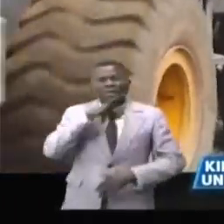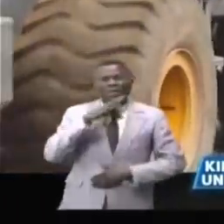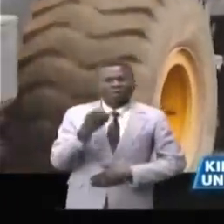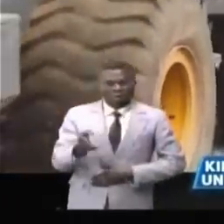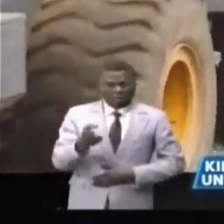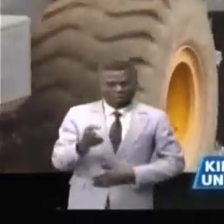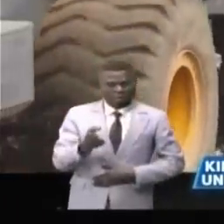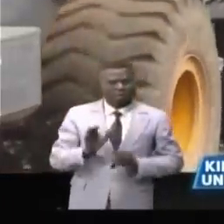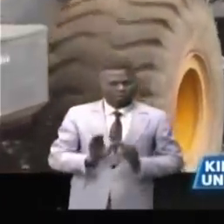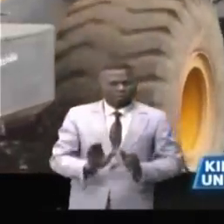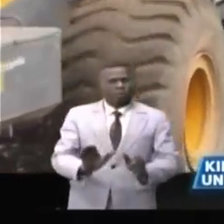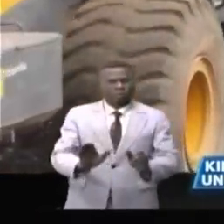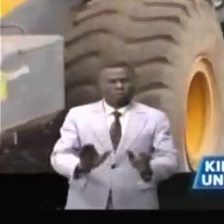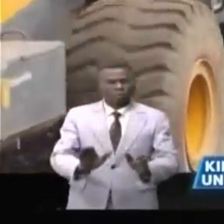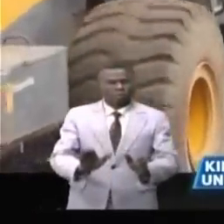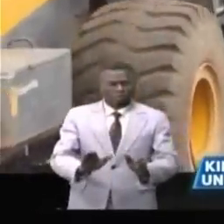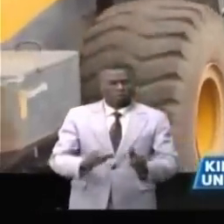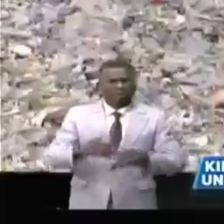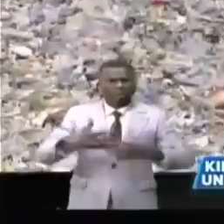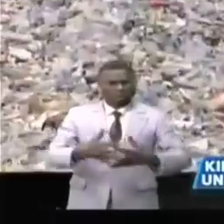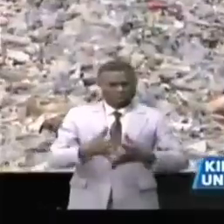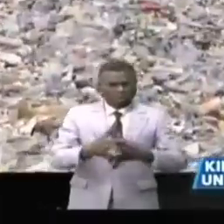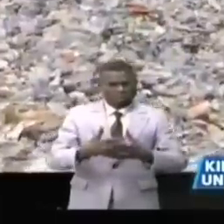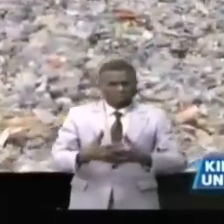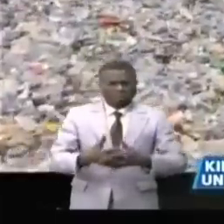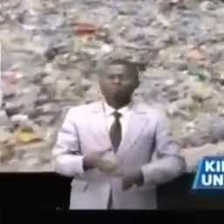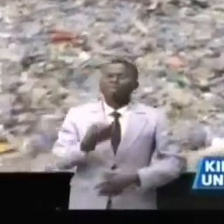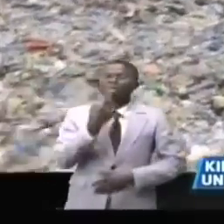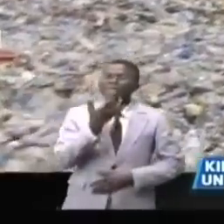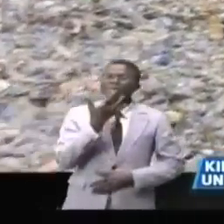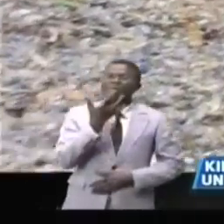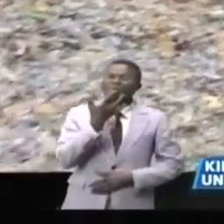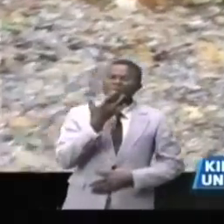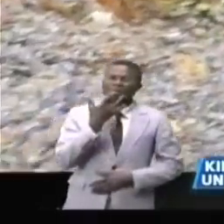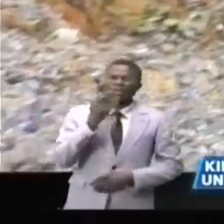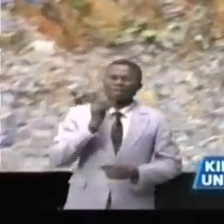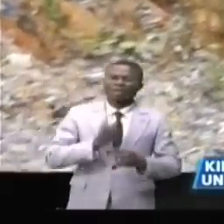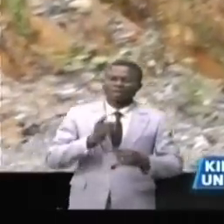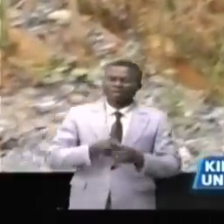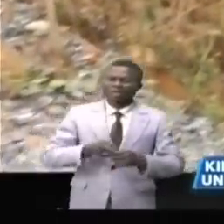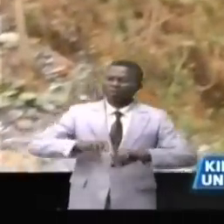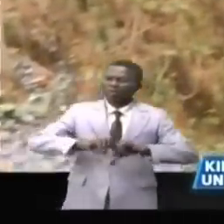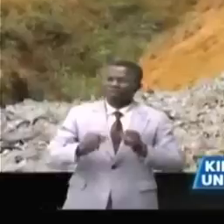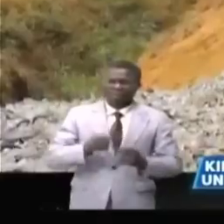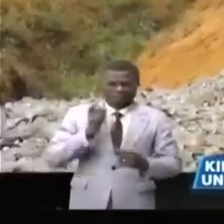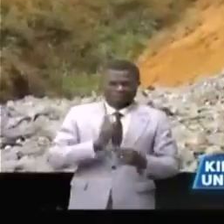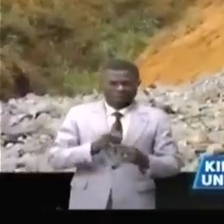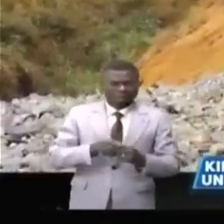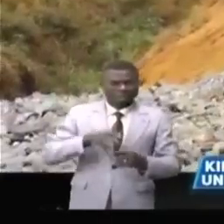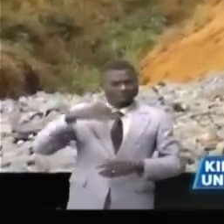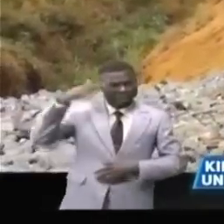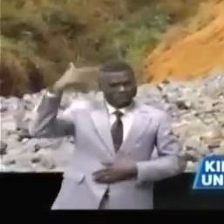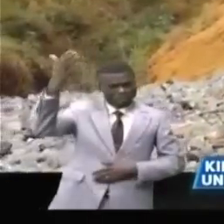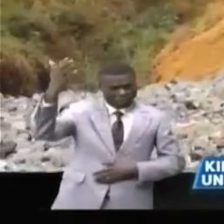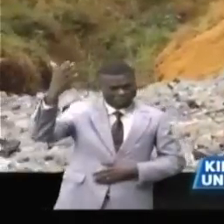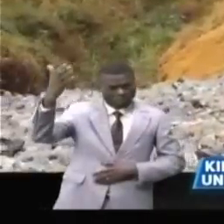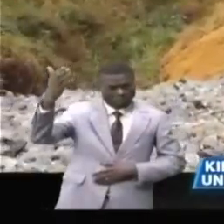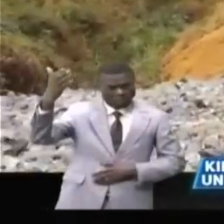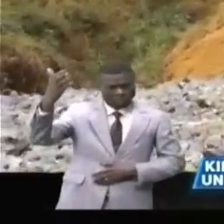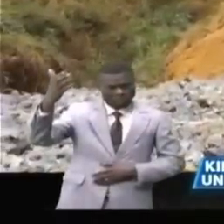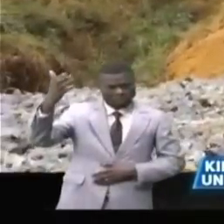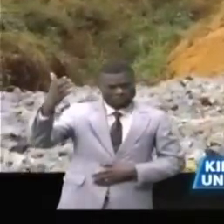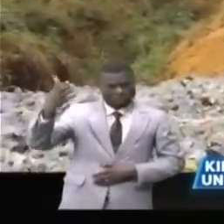va avancer. Et ça, ce sont des plastiques. Les plastiques, ce sont des matières imperméables. Avec le temps,